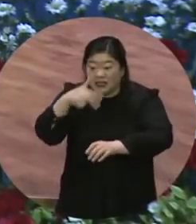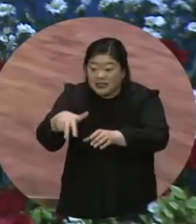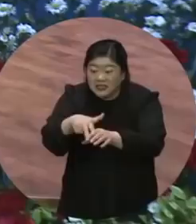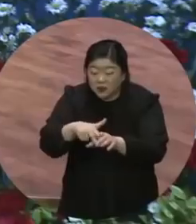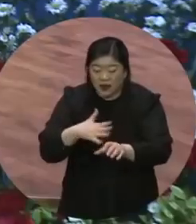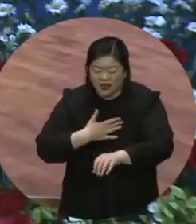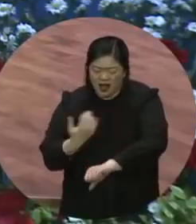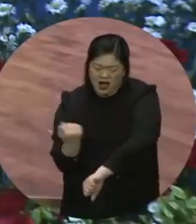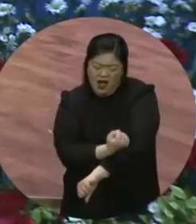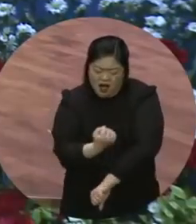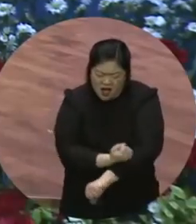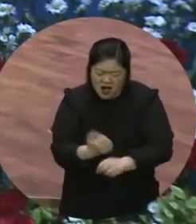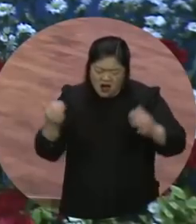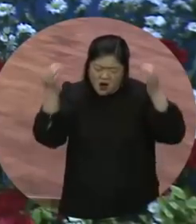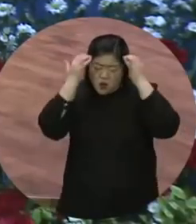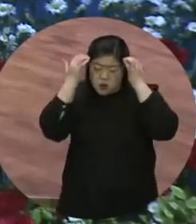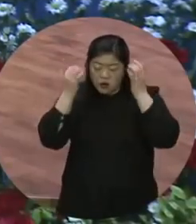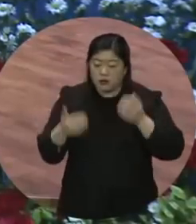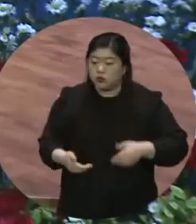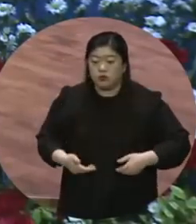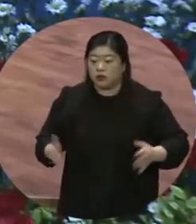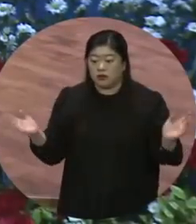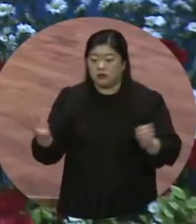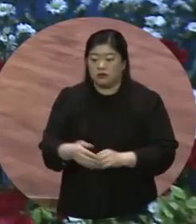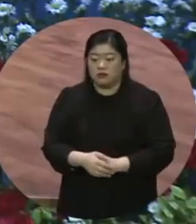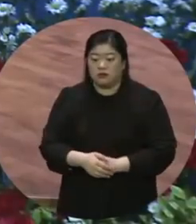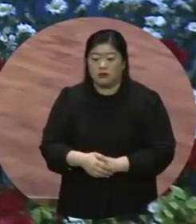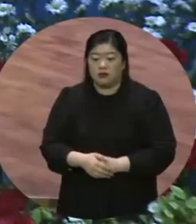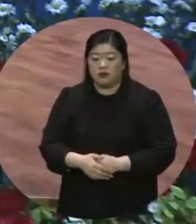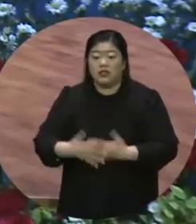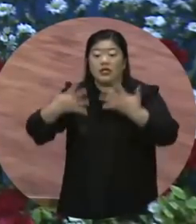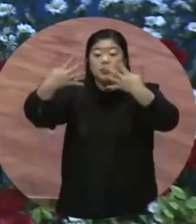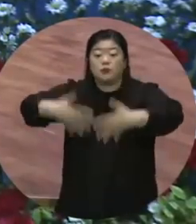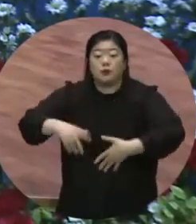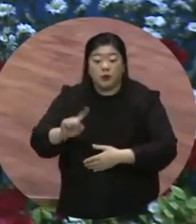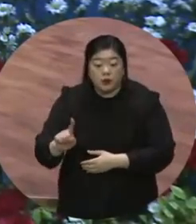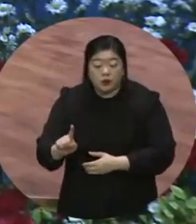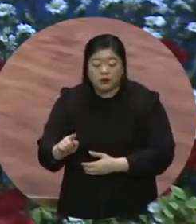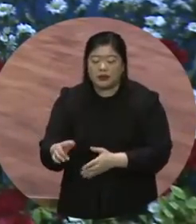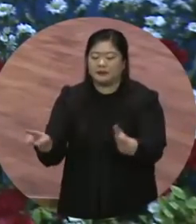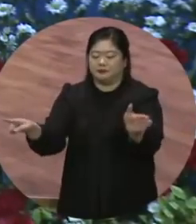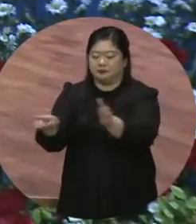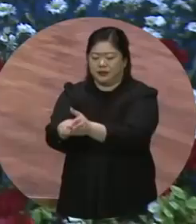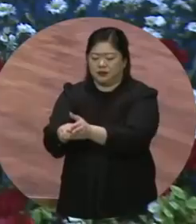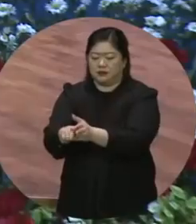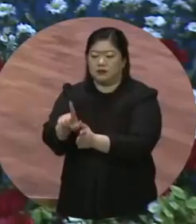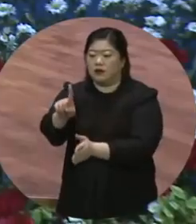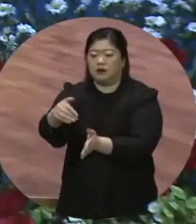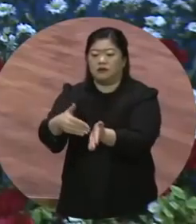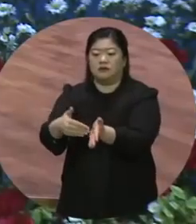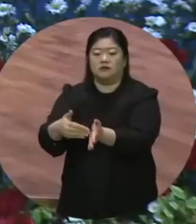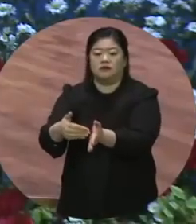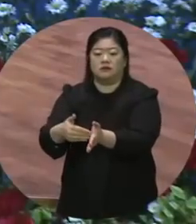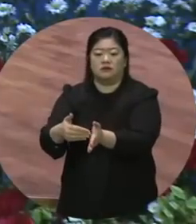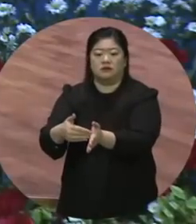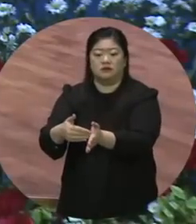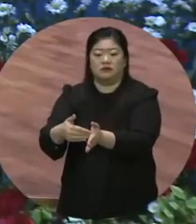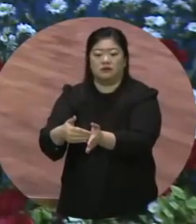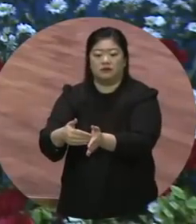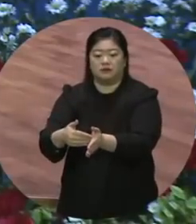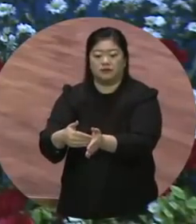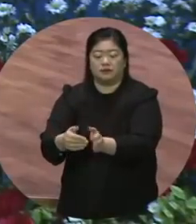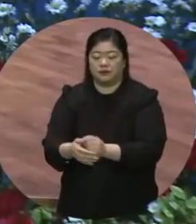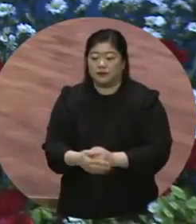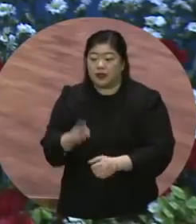아무것도 필요 없어요. 그냥 믿기만 하면 돼요. 이게 하나님의 절대 은혜라. 사도 바울은